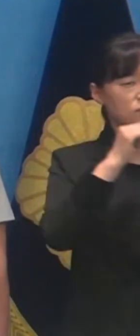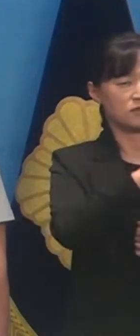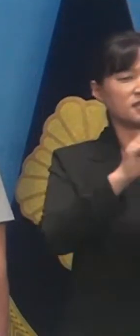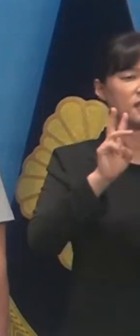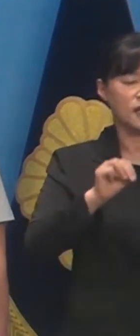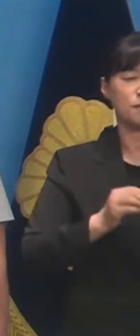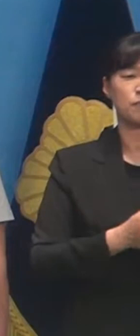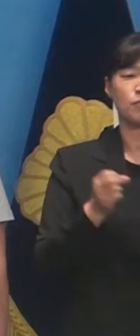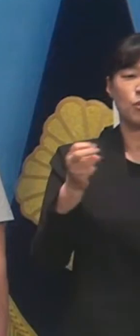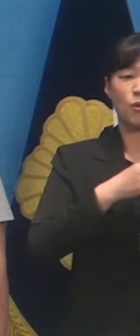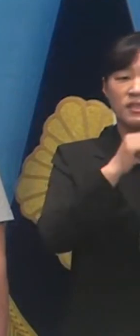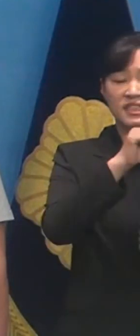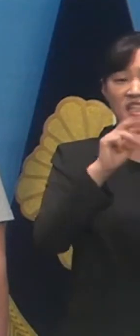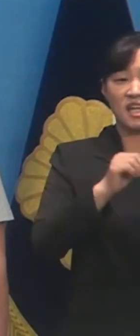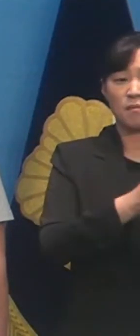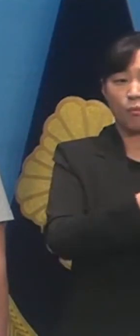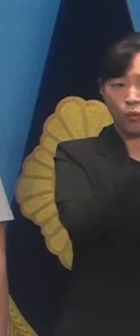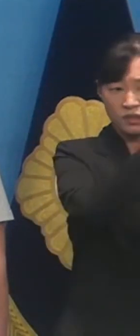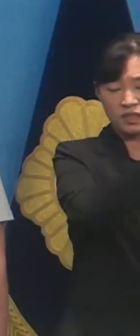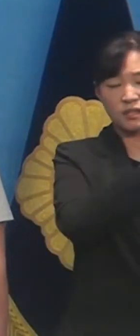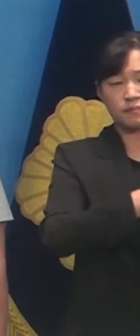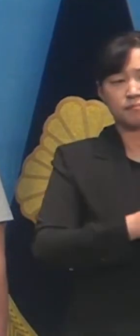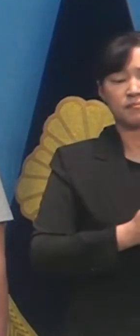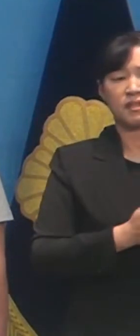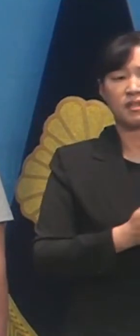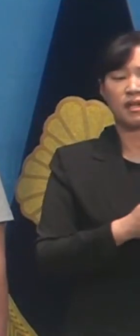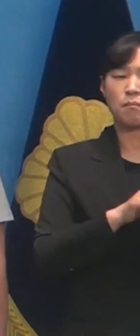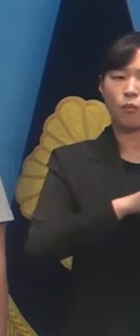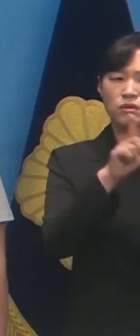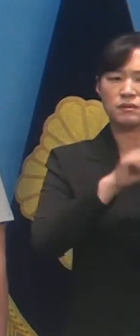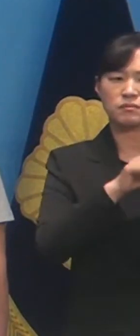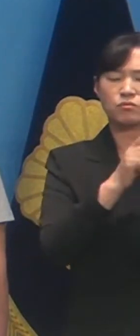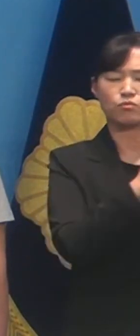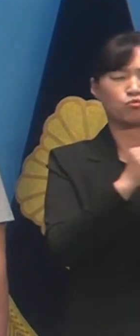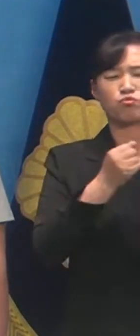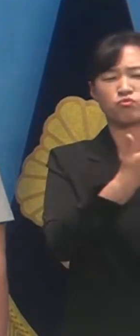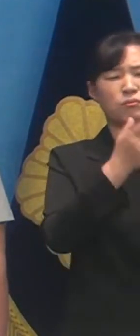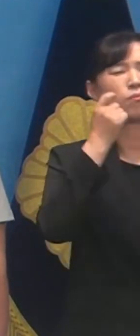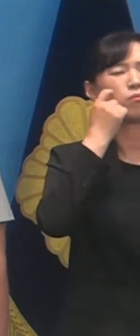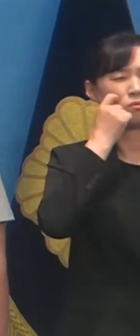한국GM 또 GM 본사의 이런 태도는 용납할 수가 없고요.